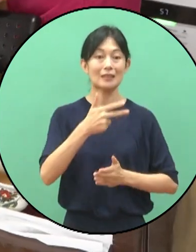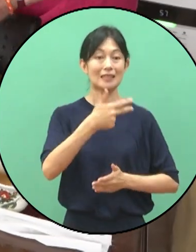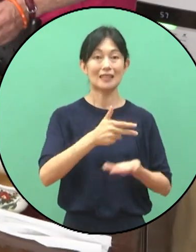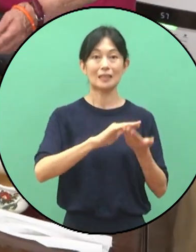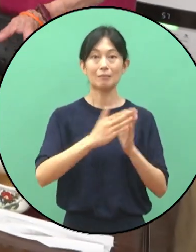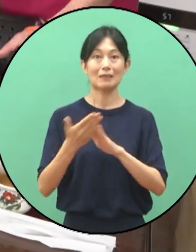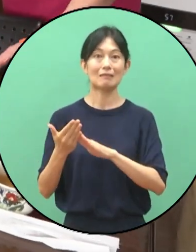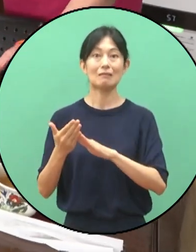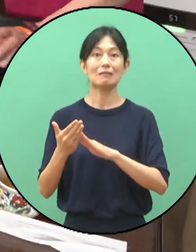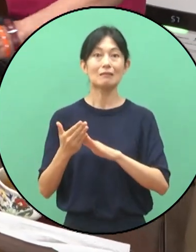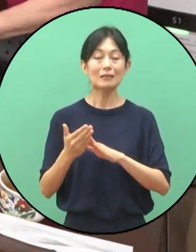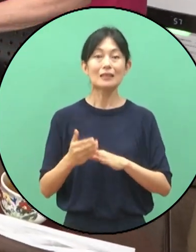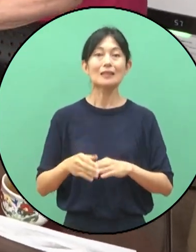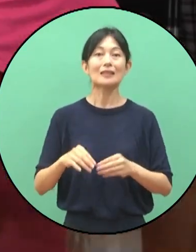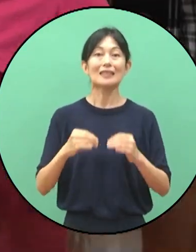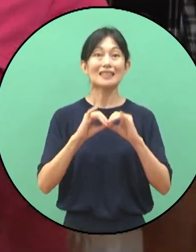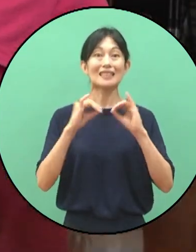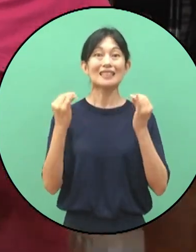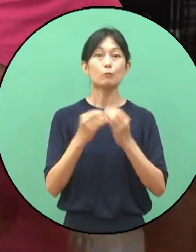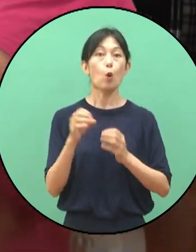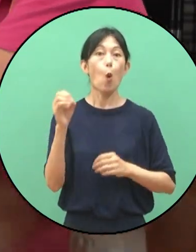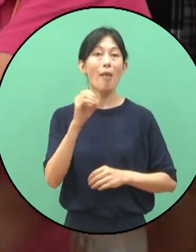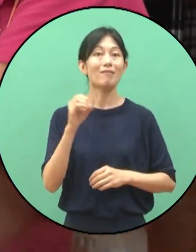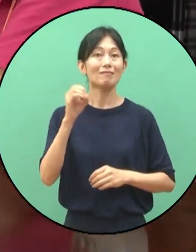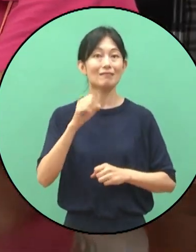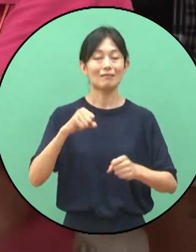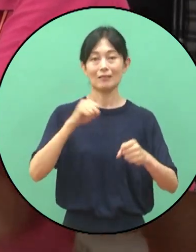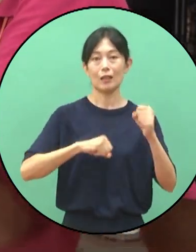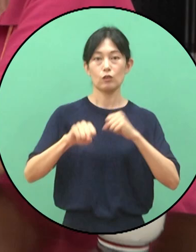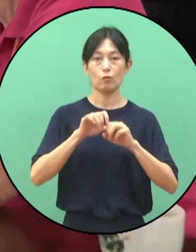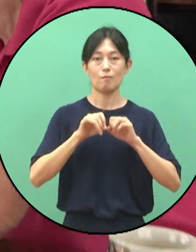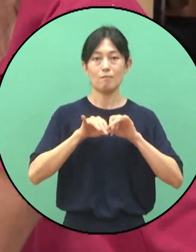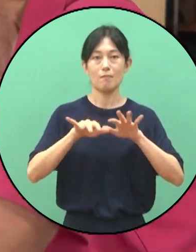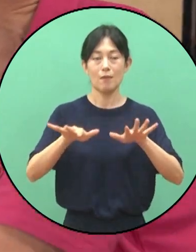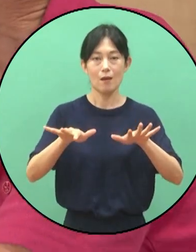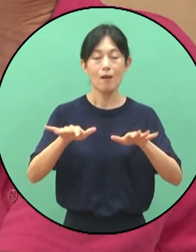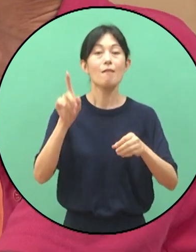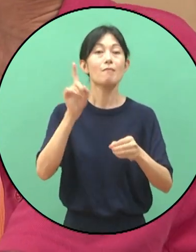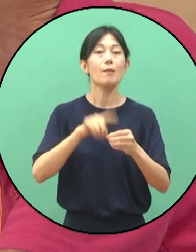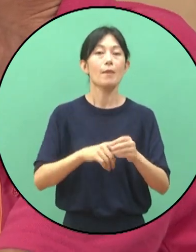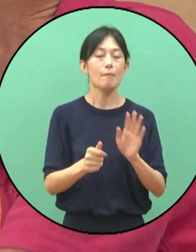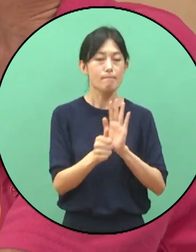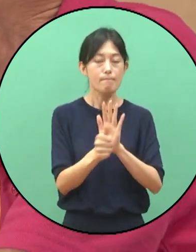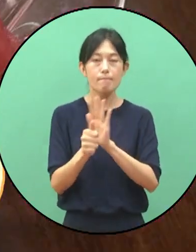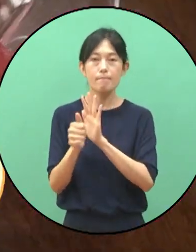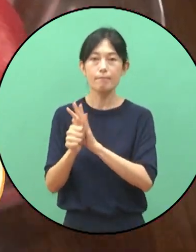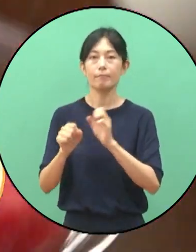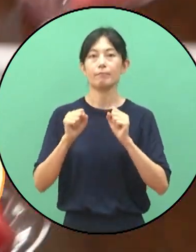ンジの活動が広がるよう設置と活動継続の支援を行っています。